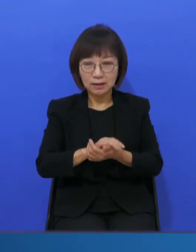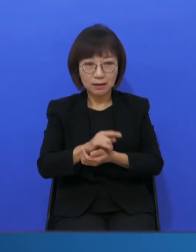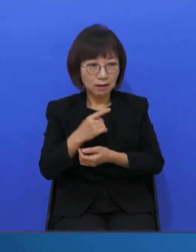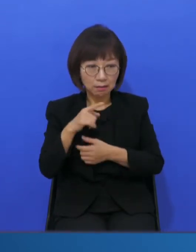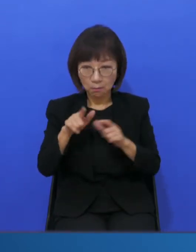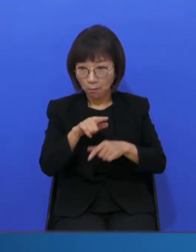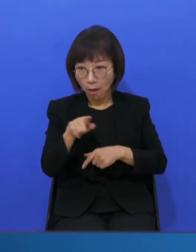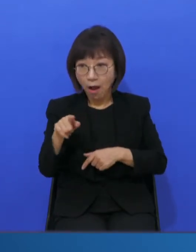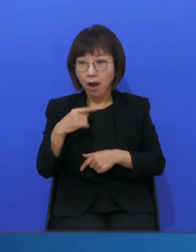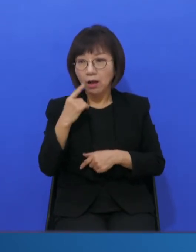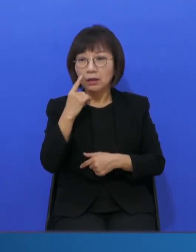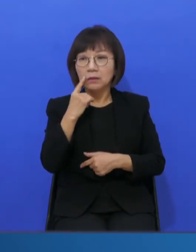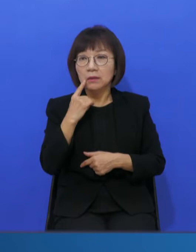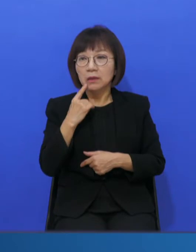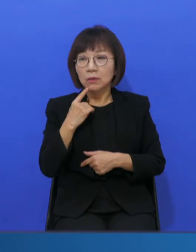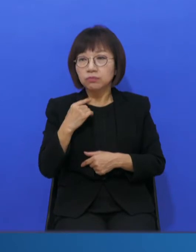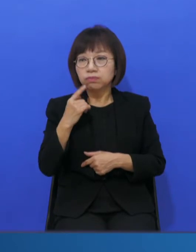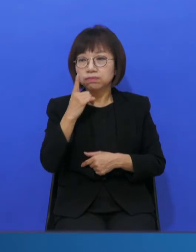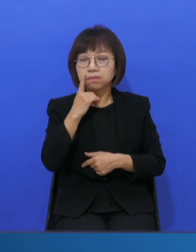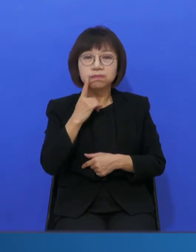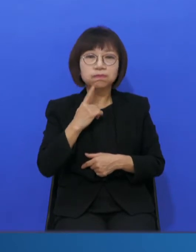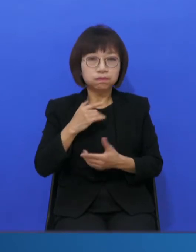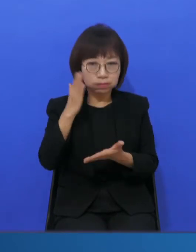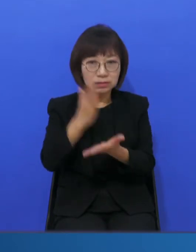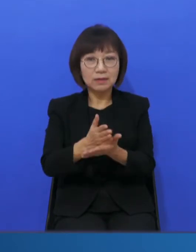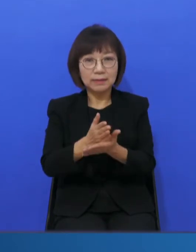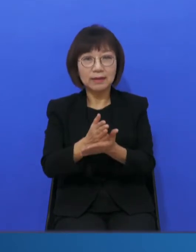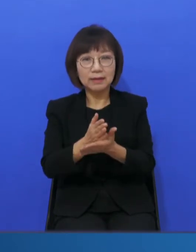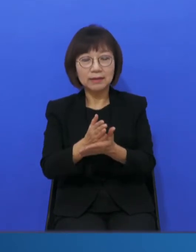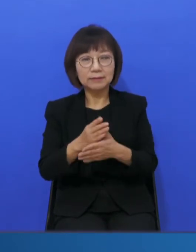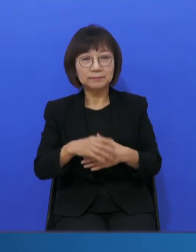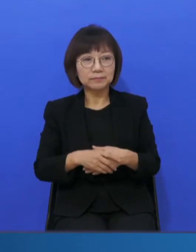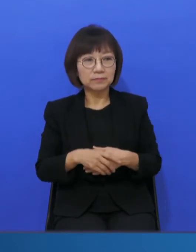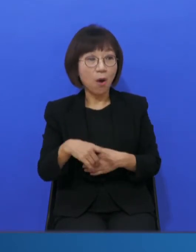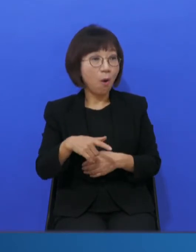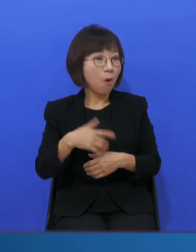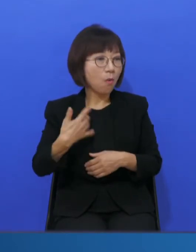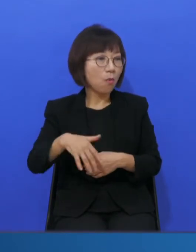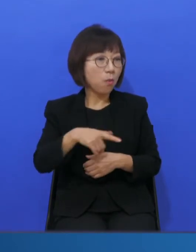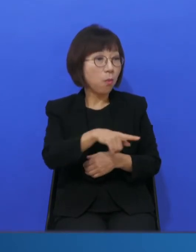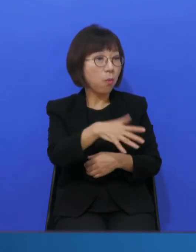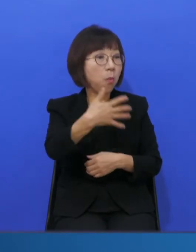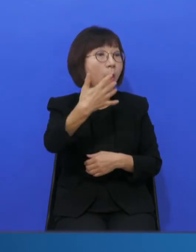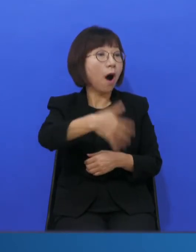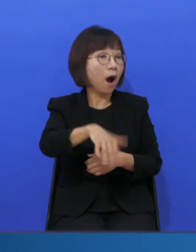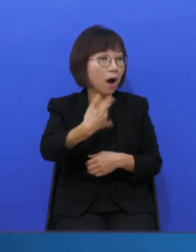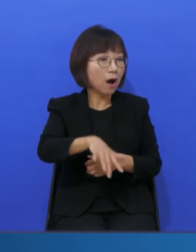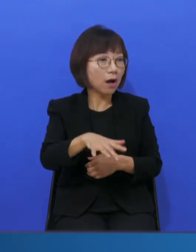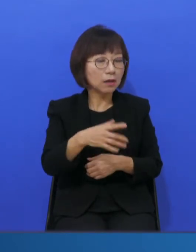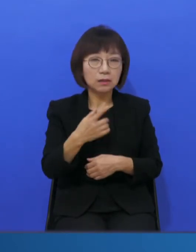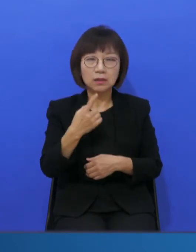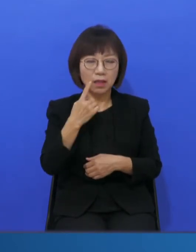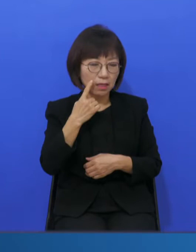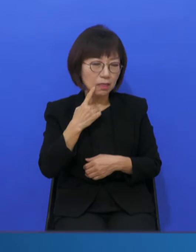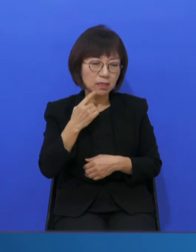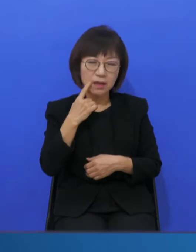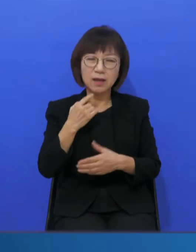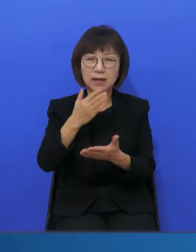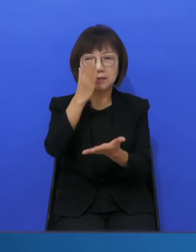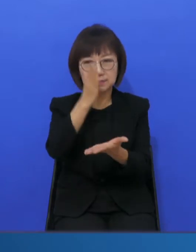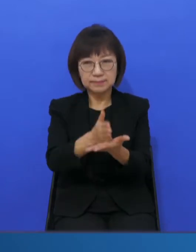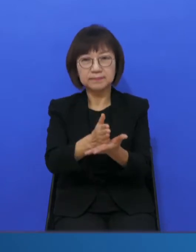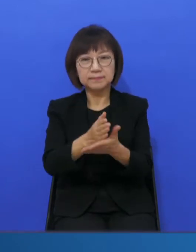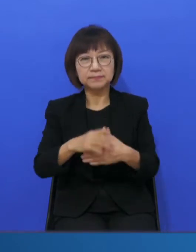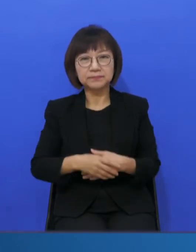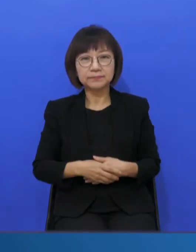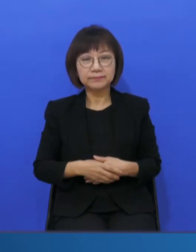마라. And do not be envious of it either. 막 지금 보니까 막 대단하게 보이잖아요. 부러워하지 마라. You look at what's happening right now and you're so jealous and envious